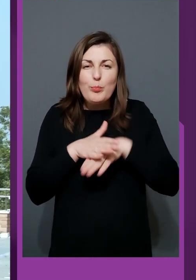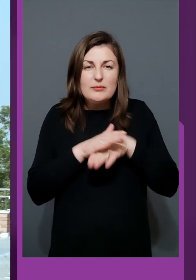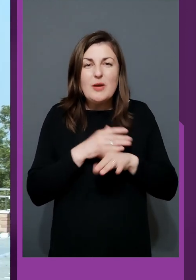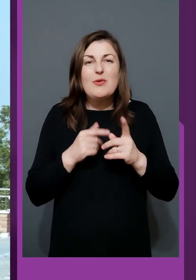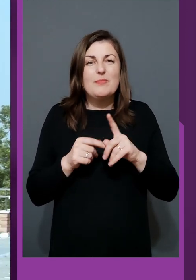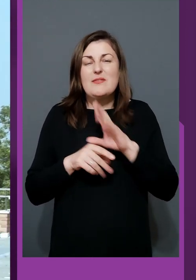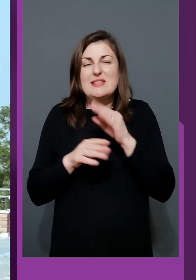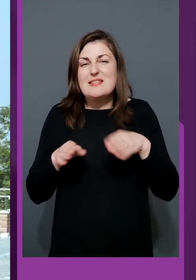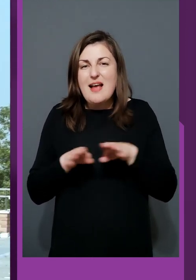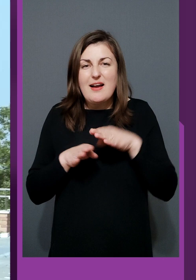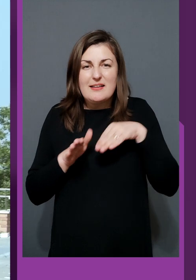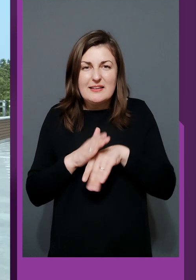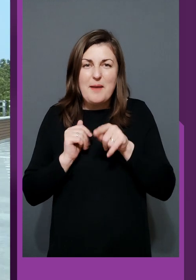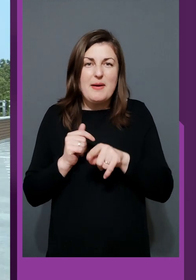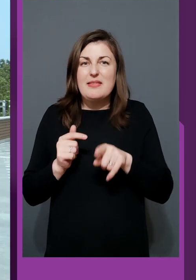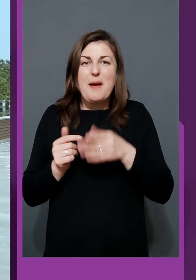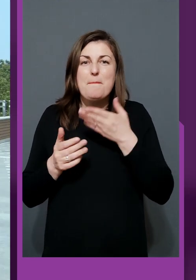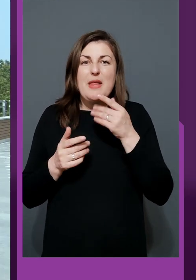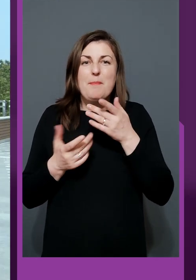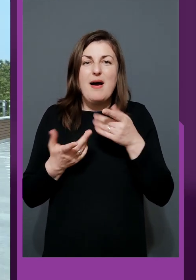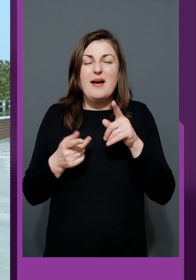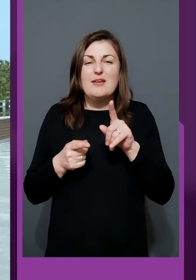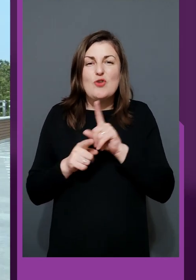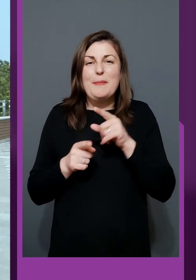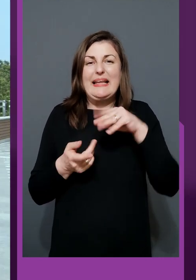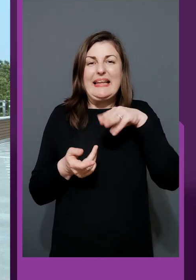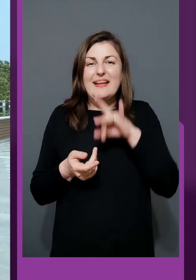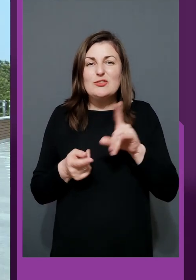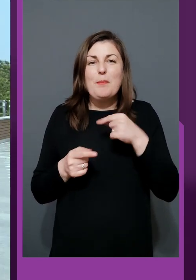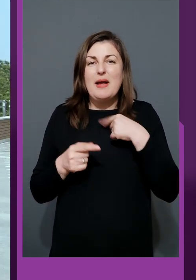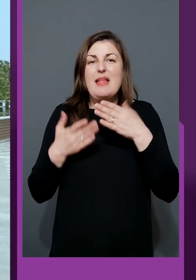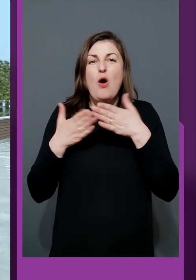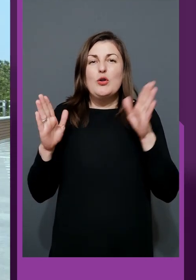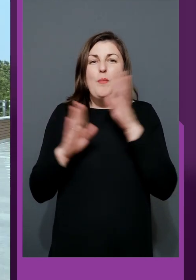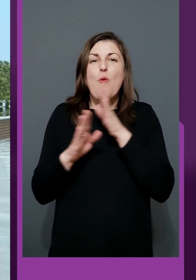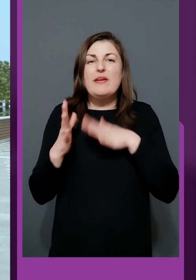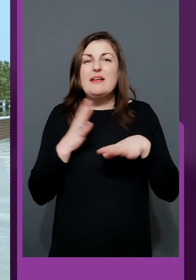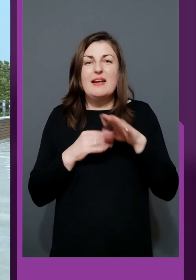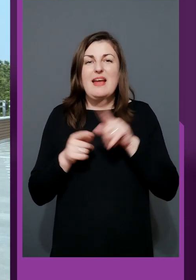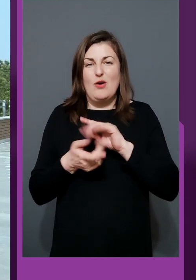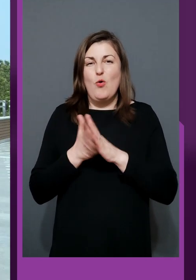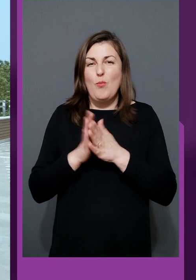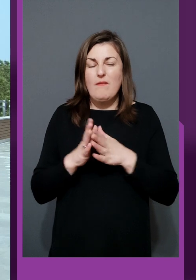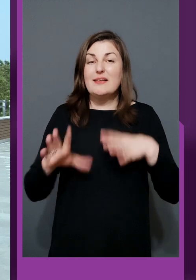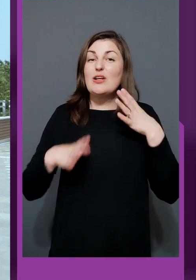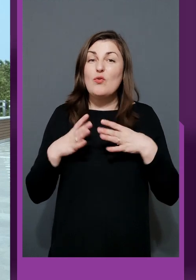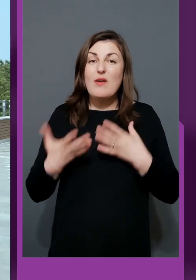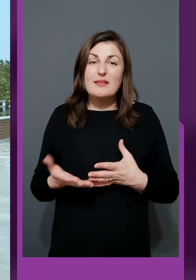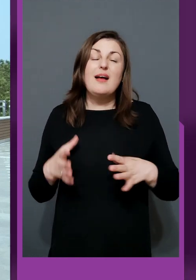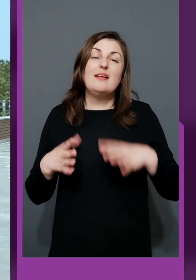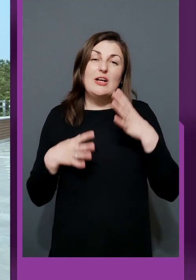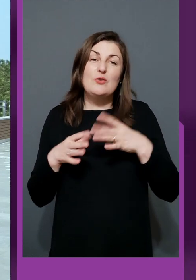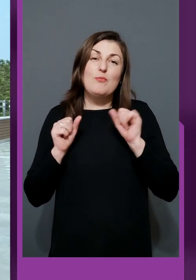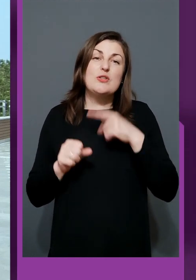тірца така закритий бункер то там немає в Україні такутиру що ми могли б на відкритому повітрі в таких самих умовах тренуватися